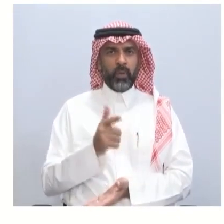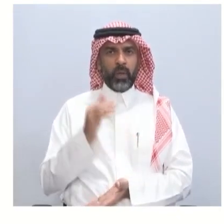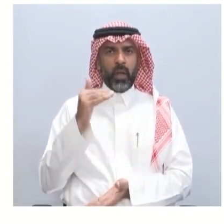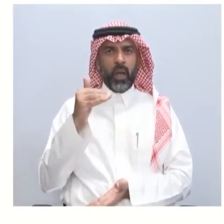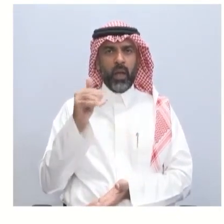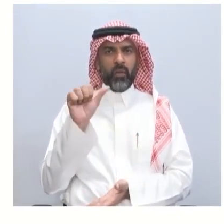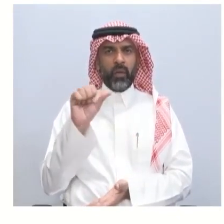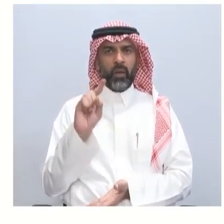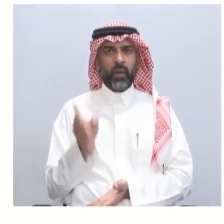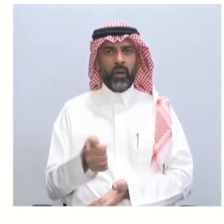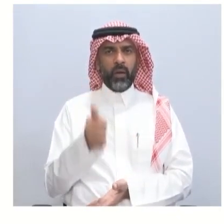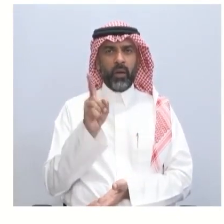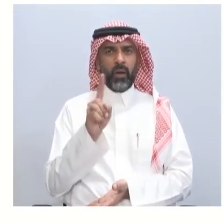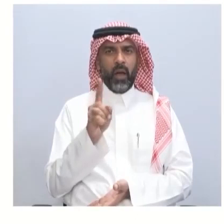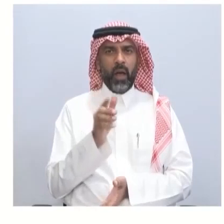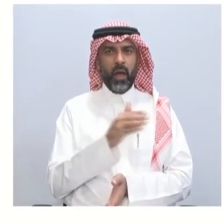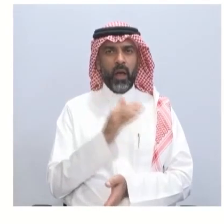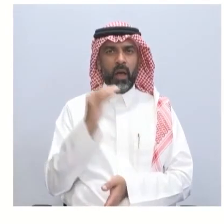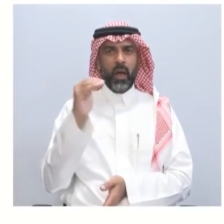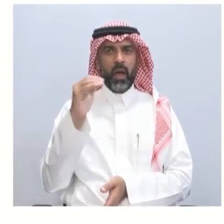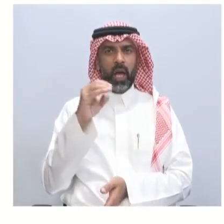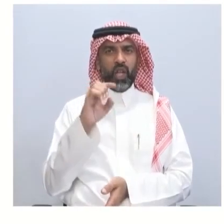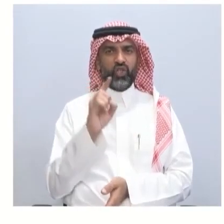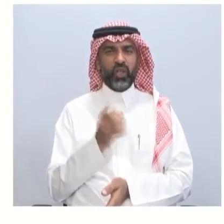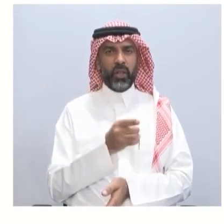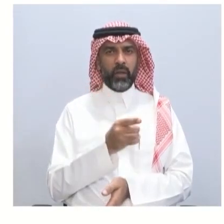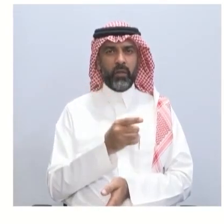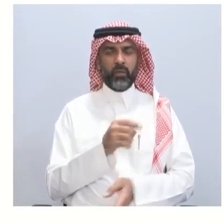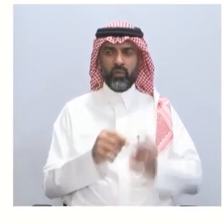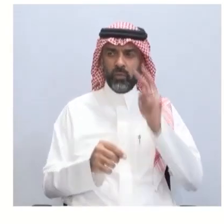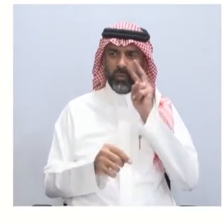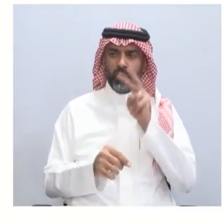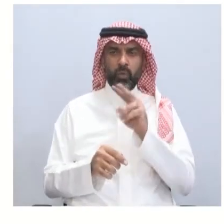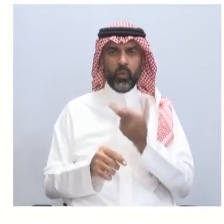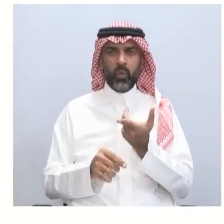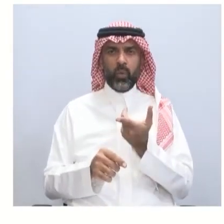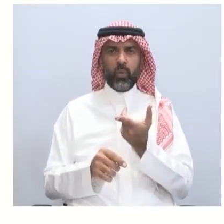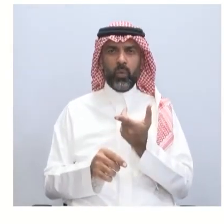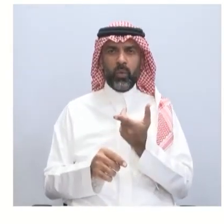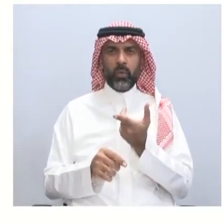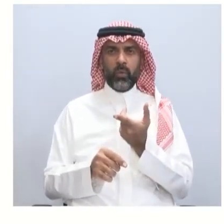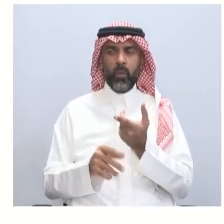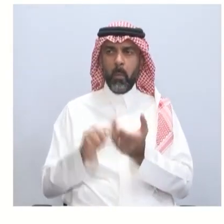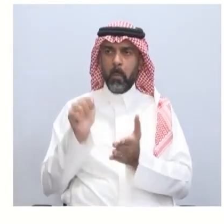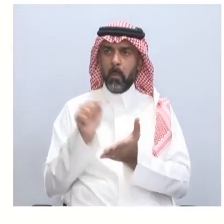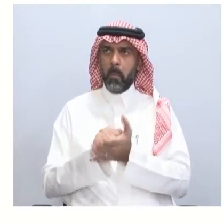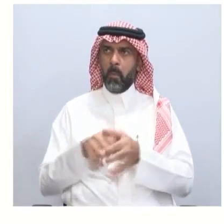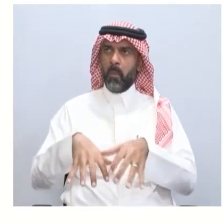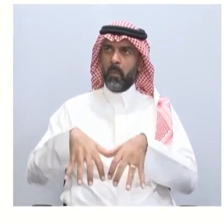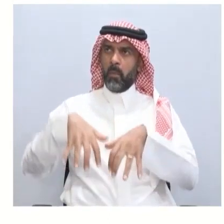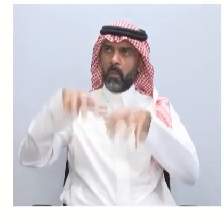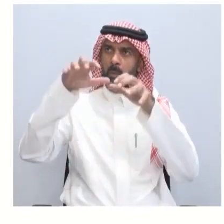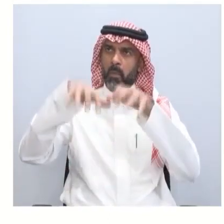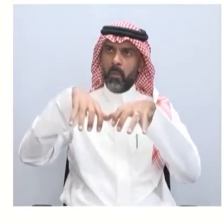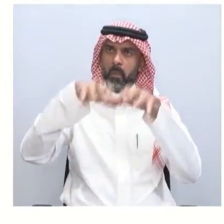احسنتم خضراء حجر فماذا شاهد ابنائي وبنات الطلب شاهد قصورا